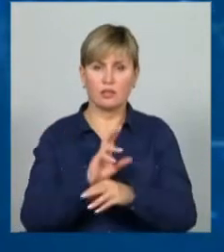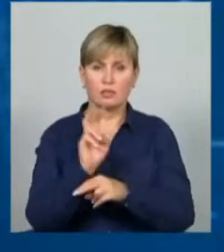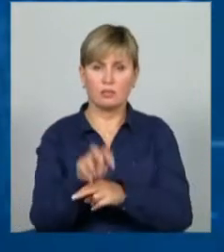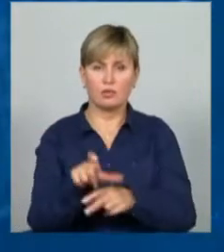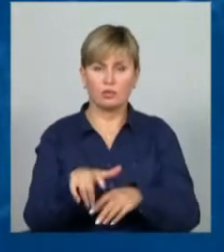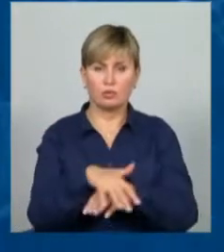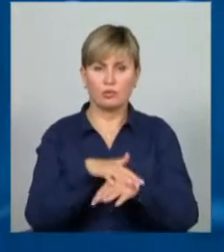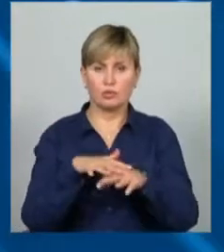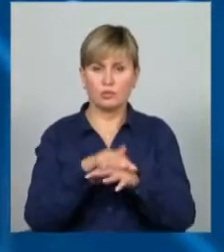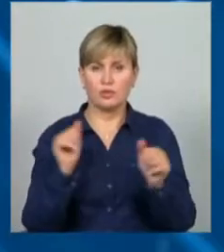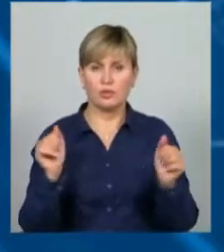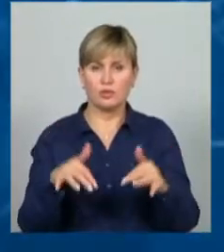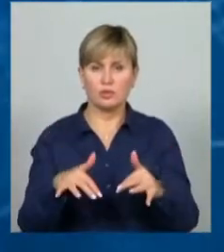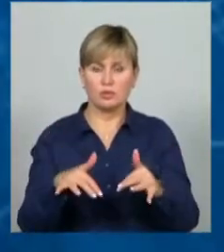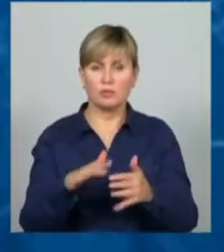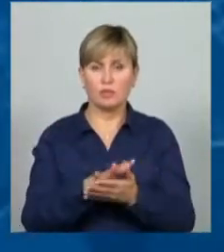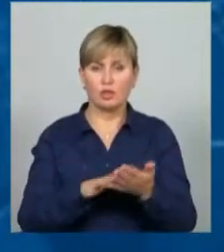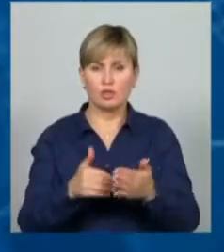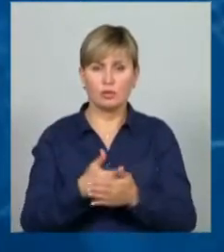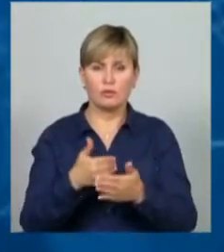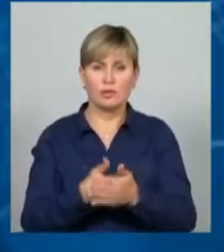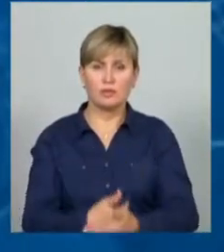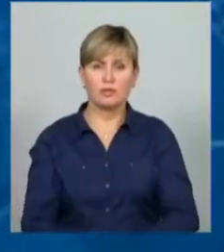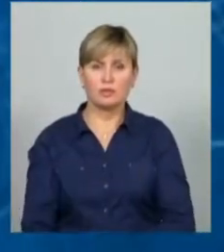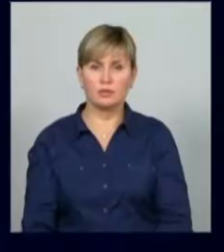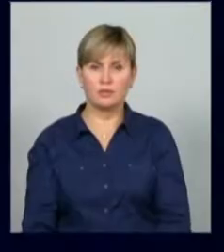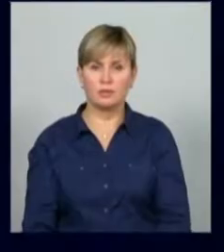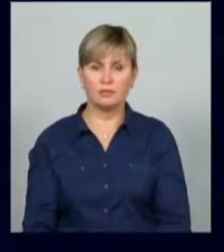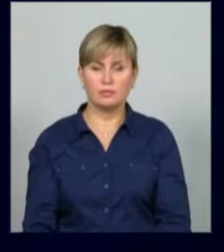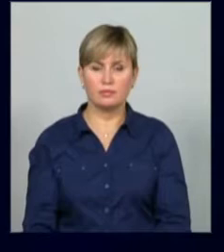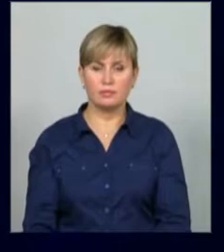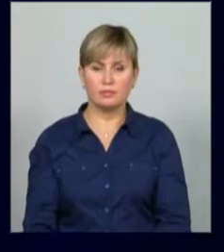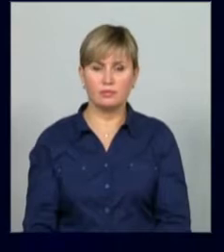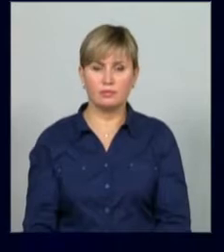посещение мест массового скопления людей. А мы продолжаем выпуск.